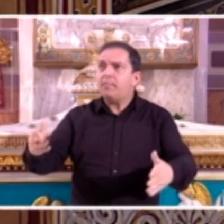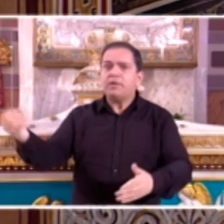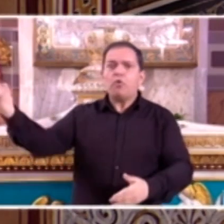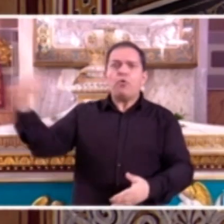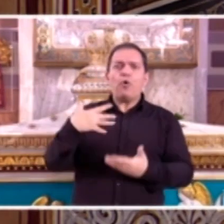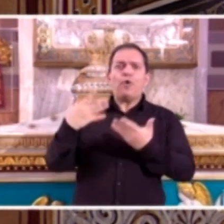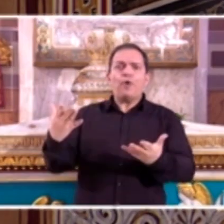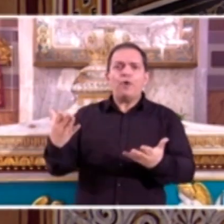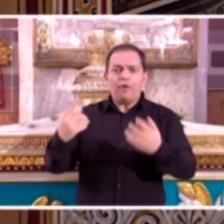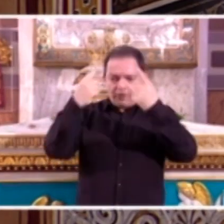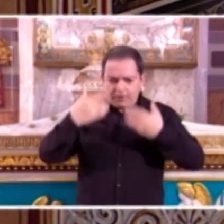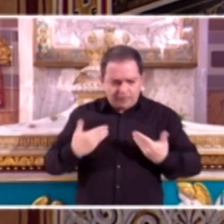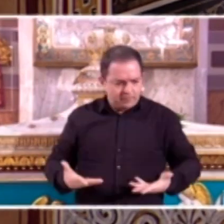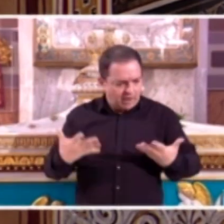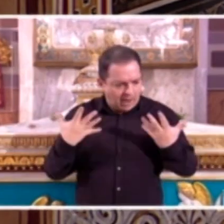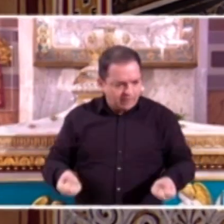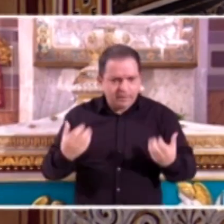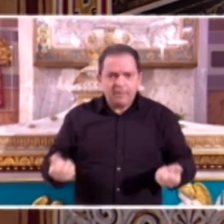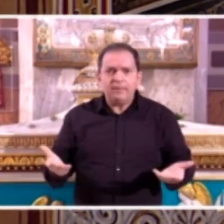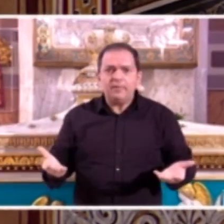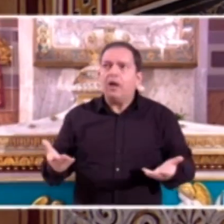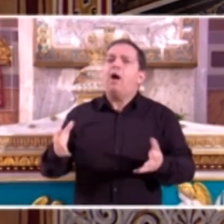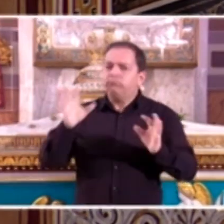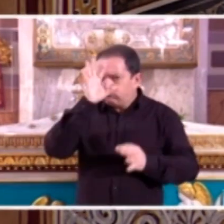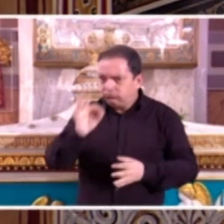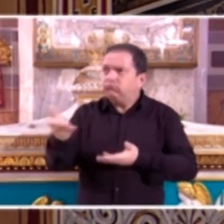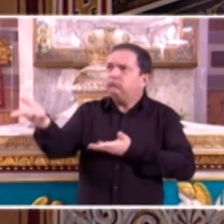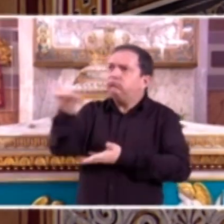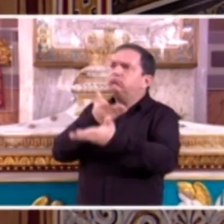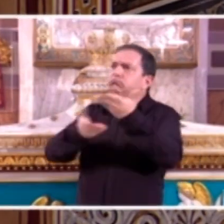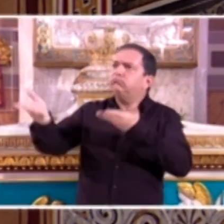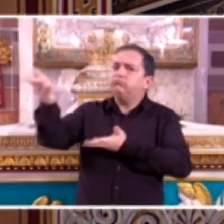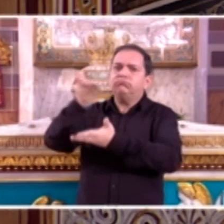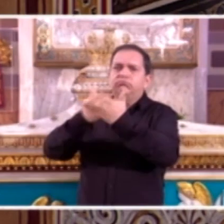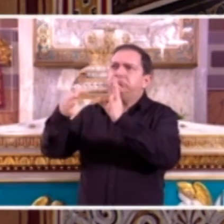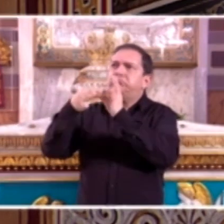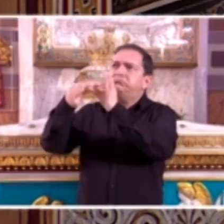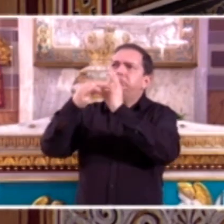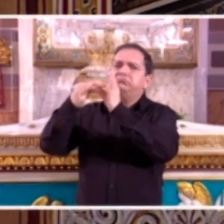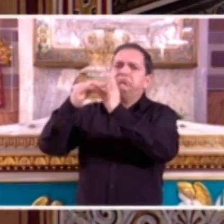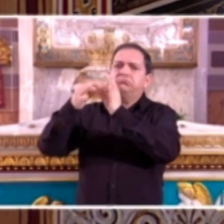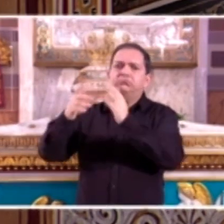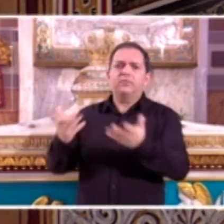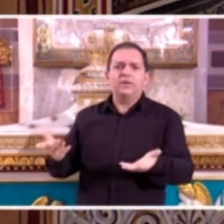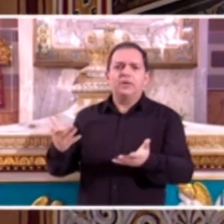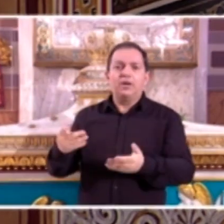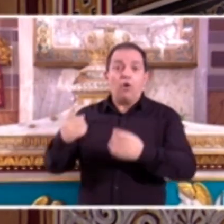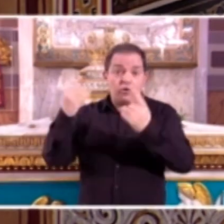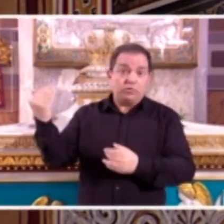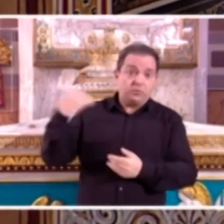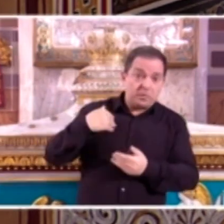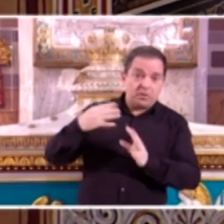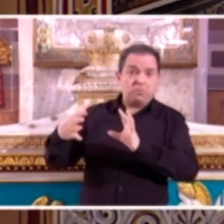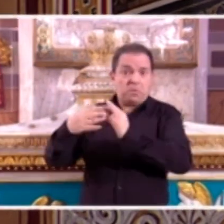δημιούργημα, υπάρχει σε σχέση και αναφορά προς τον Θεό. Τον Θεό που